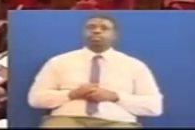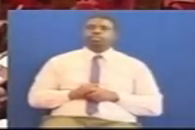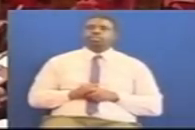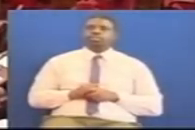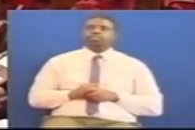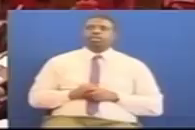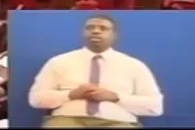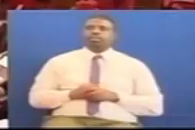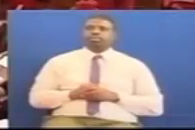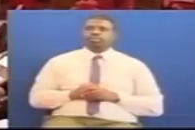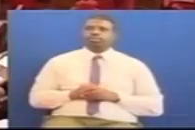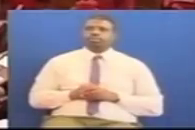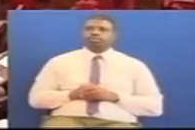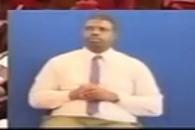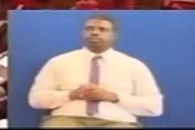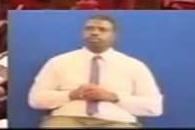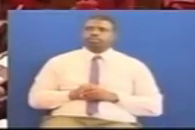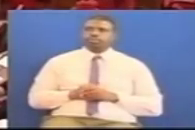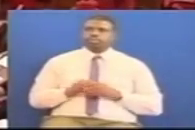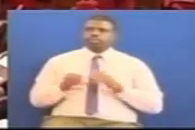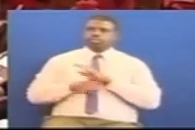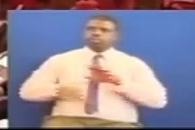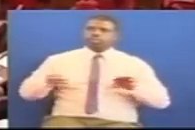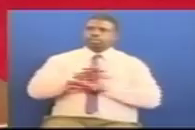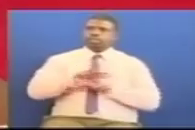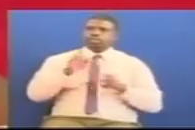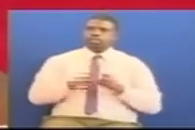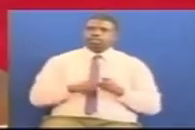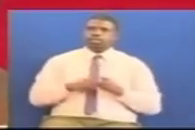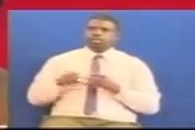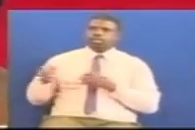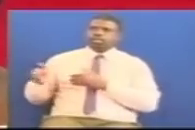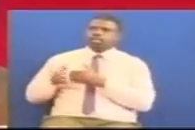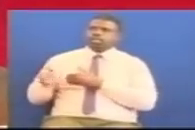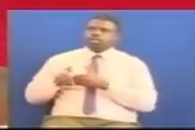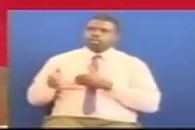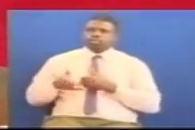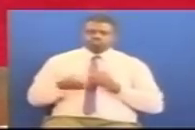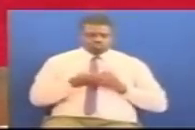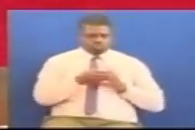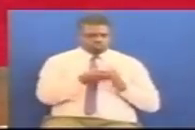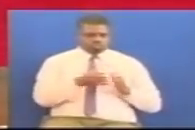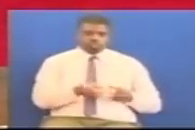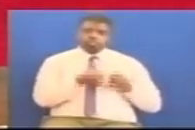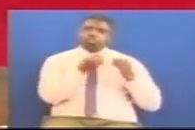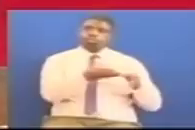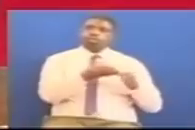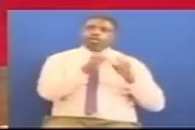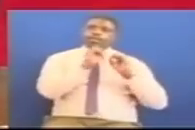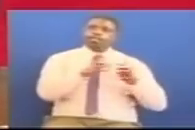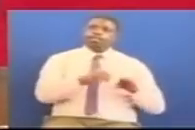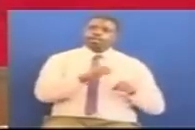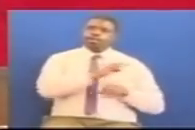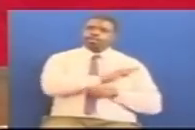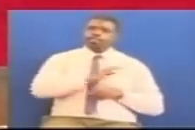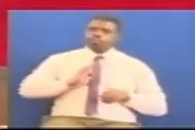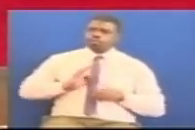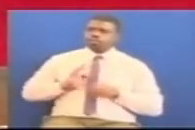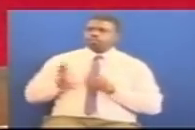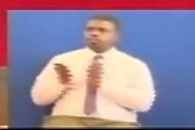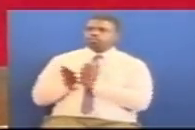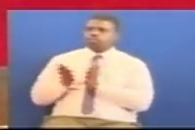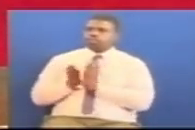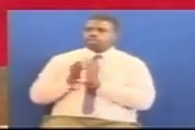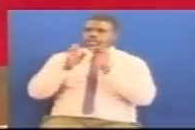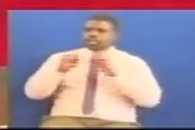Ridhiwani Kikwete kama ifuatavyo. Mheshimiwa Mwenyekiti, ni kweli kwamba karibuni tumetoa mwongozo mpya wa bodi za shule, na lazima